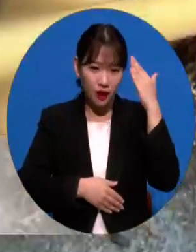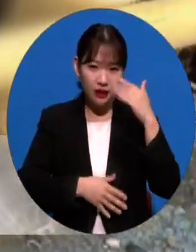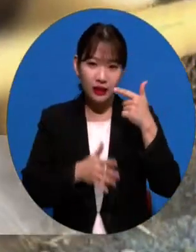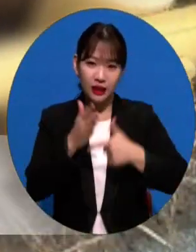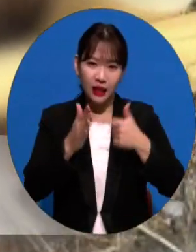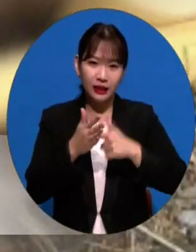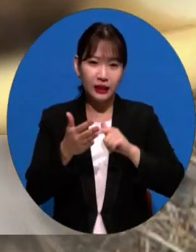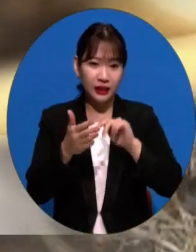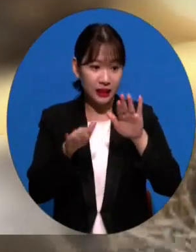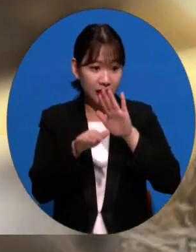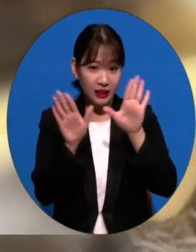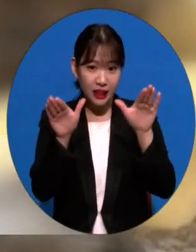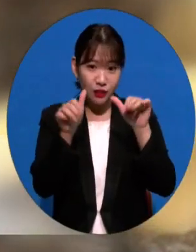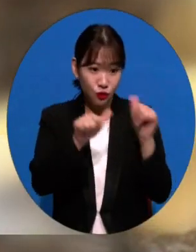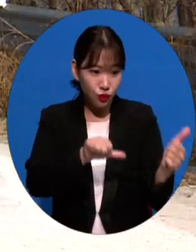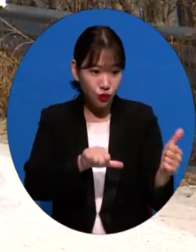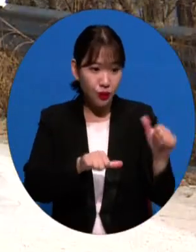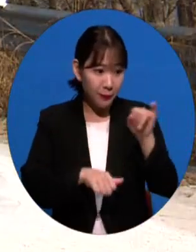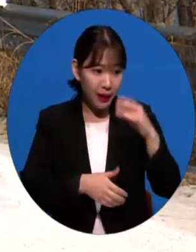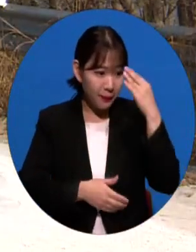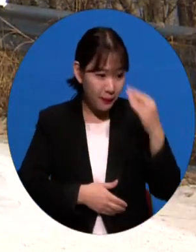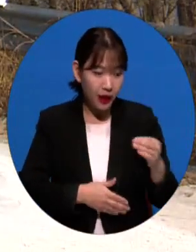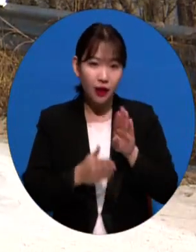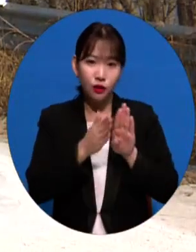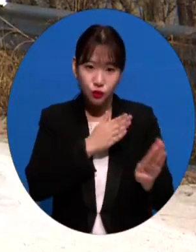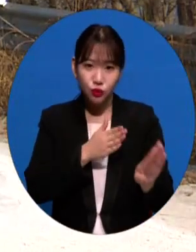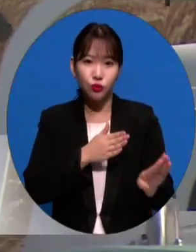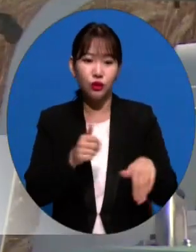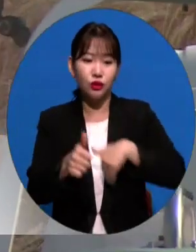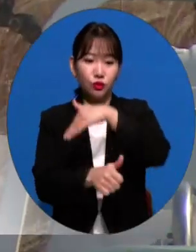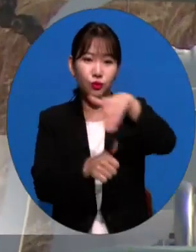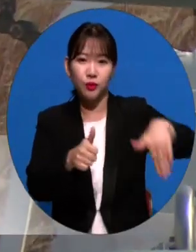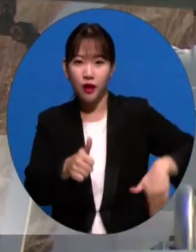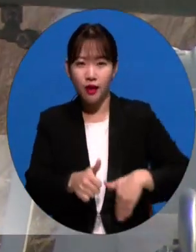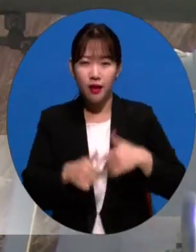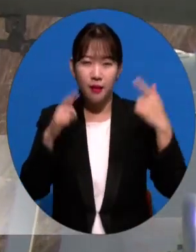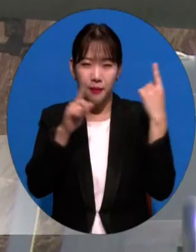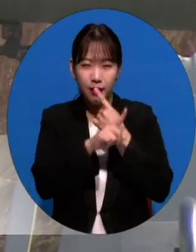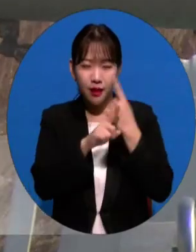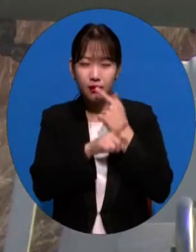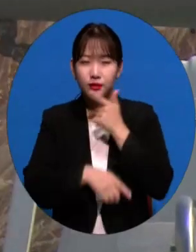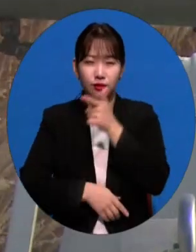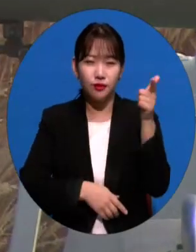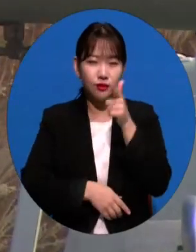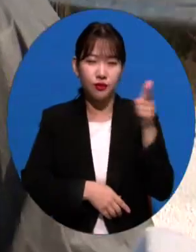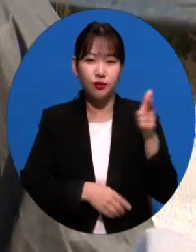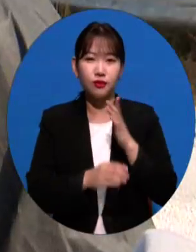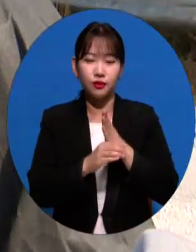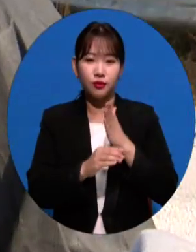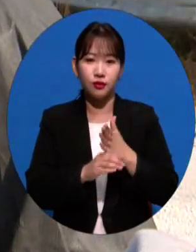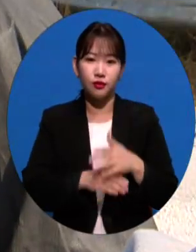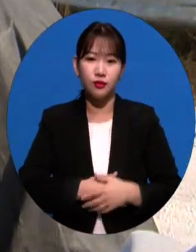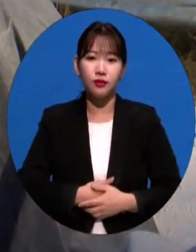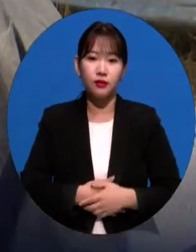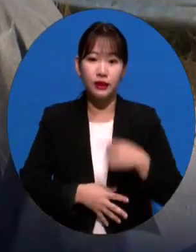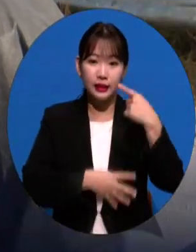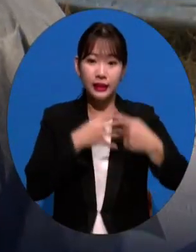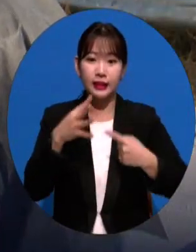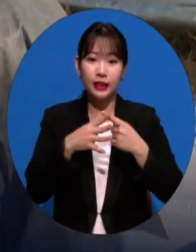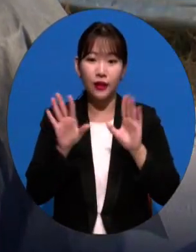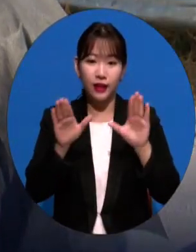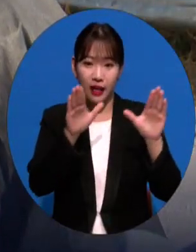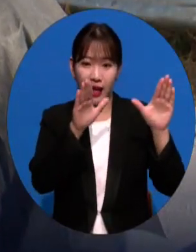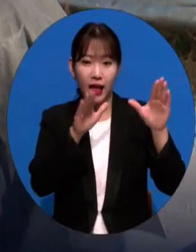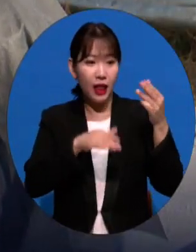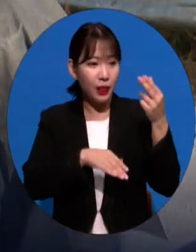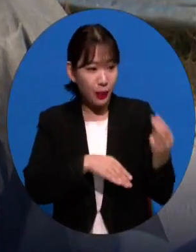폐사체에서 AI 항원이 발생한 뒤 철새 도래지를 중심으로 매일 방역 작업이 진행되고 있습니다. 철새